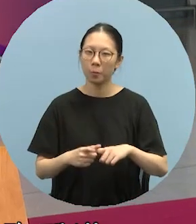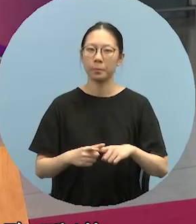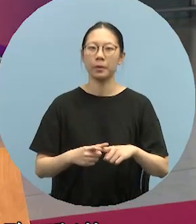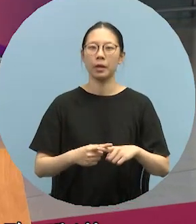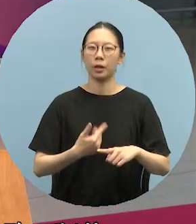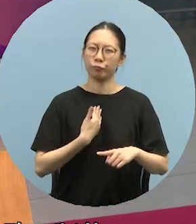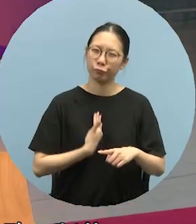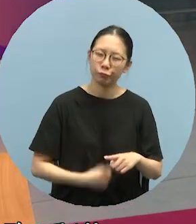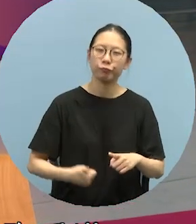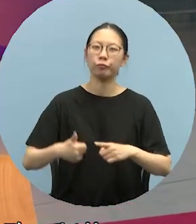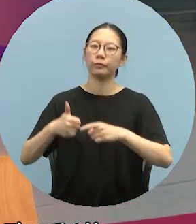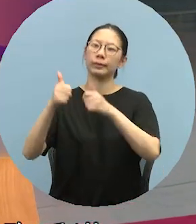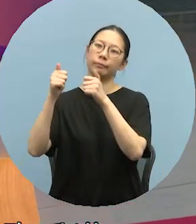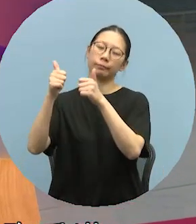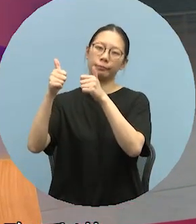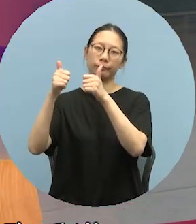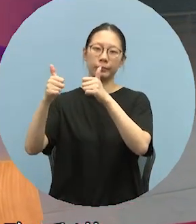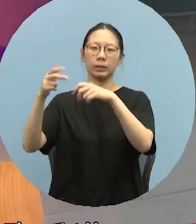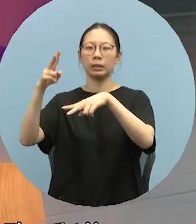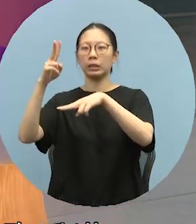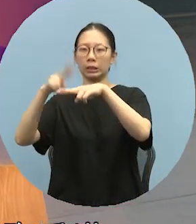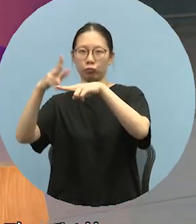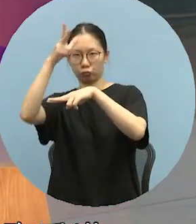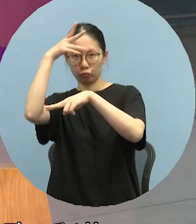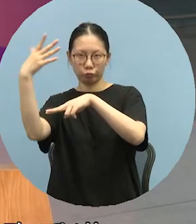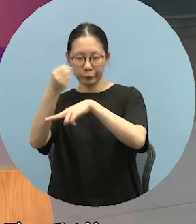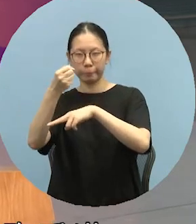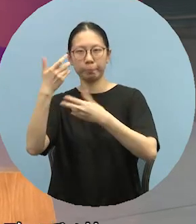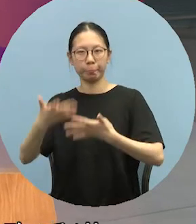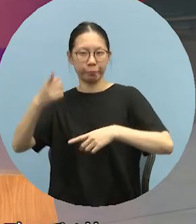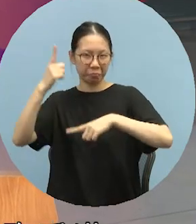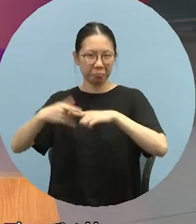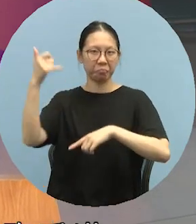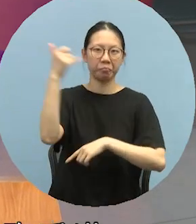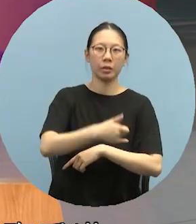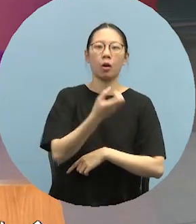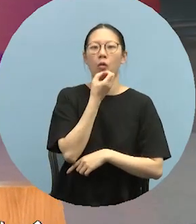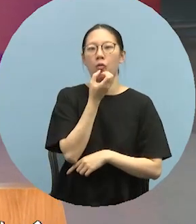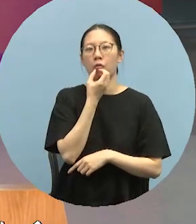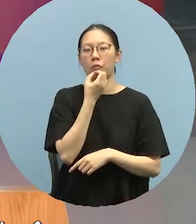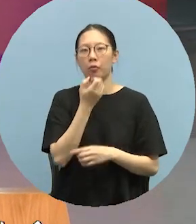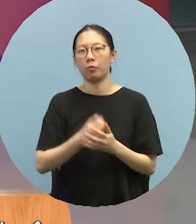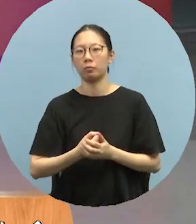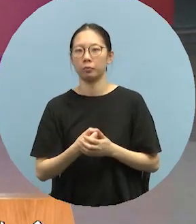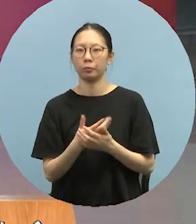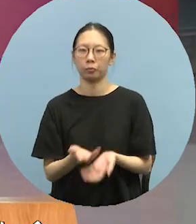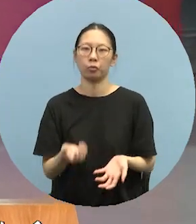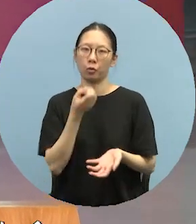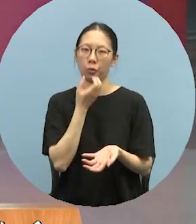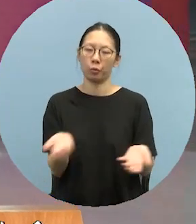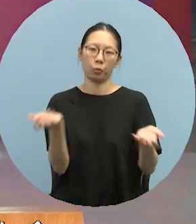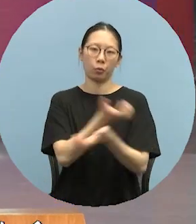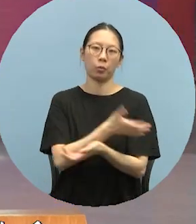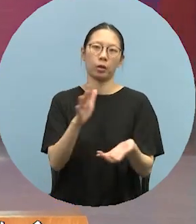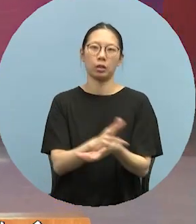我衷心感謝習主席今次親臨香港出席回歸25周年